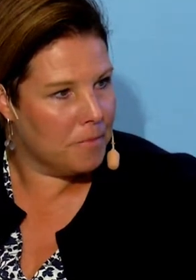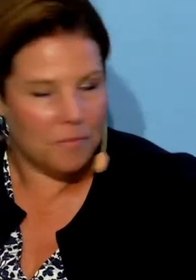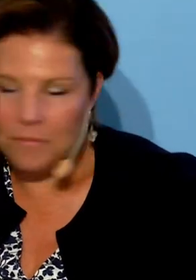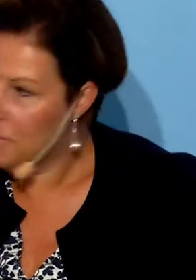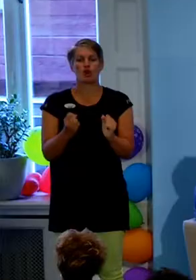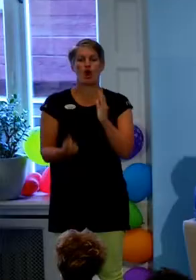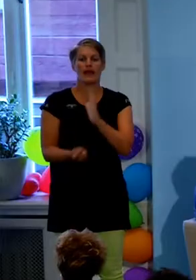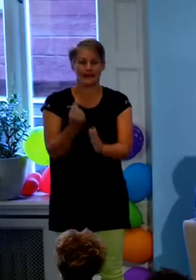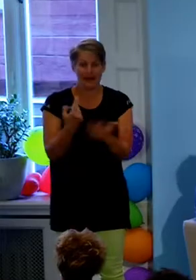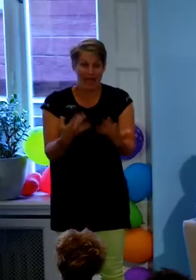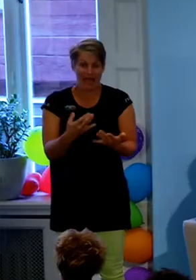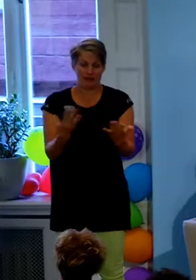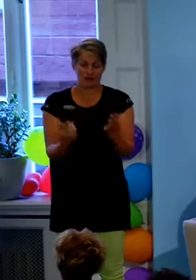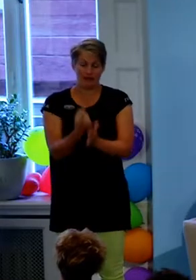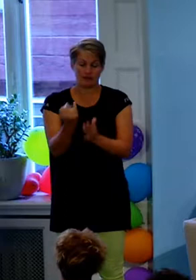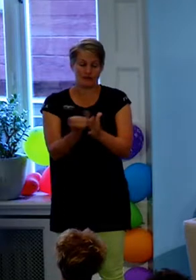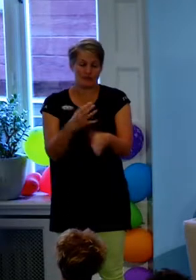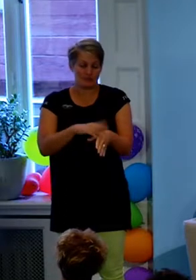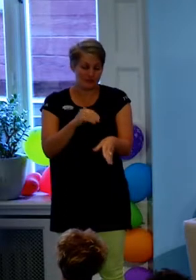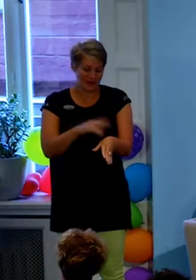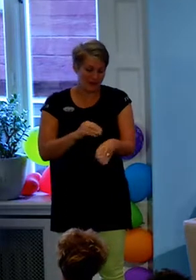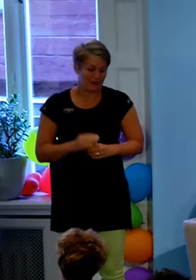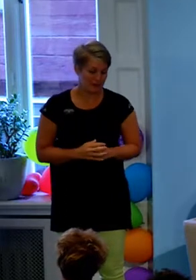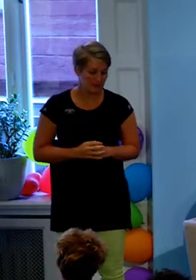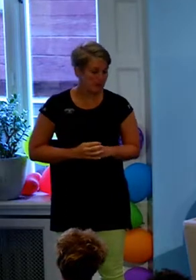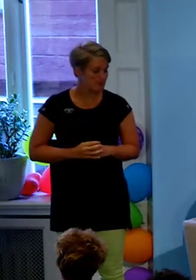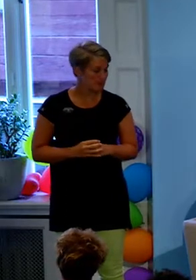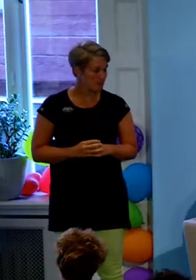hållbarhet. Och då är det klassiska